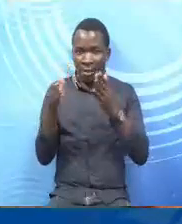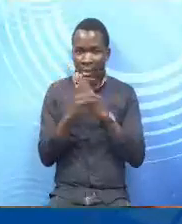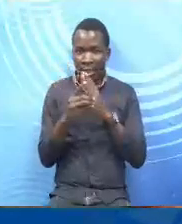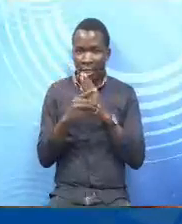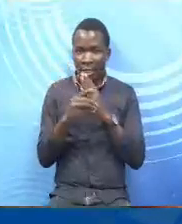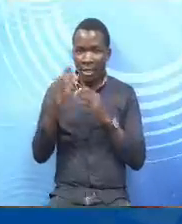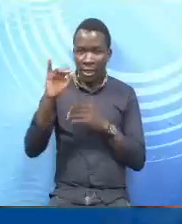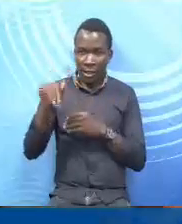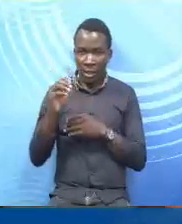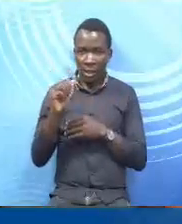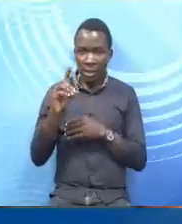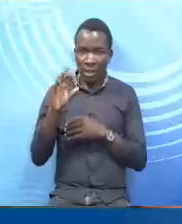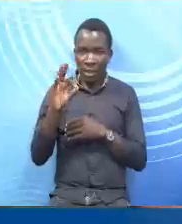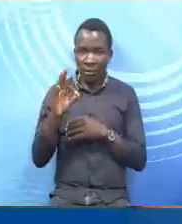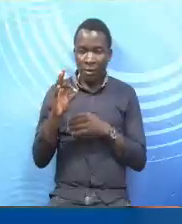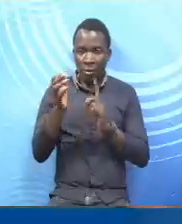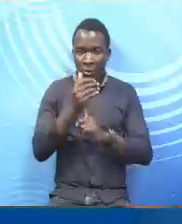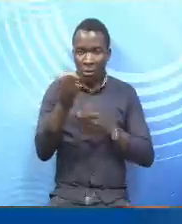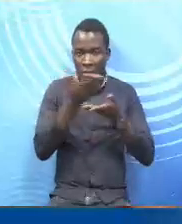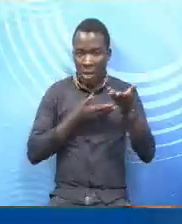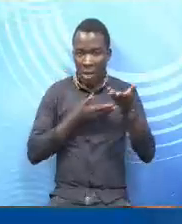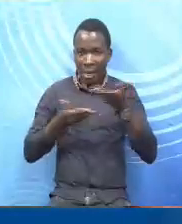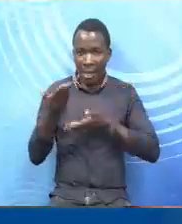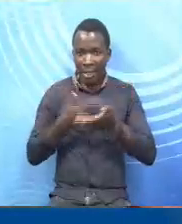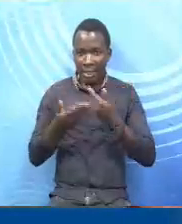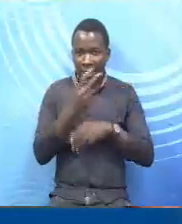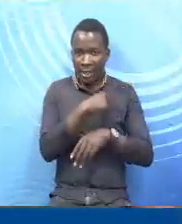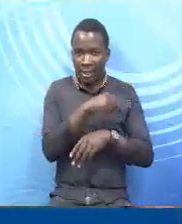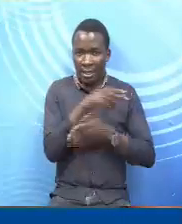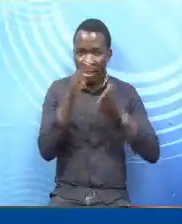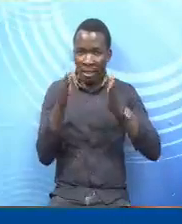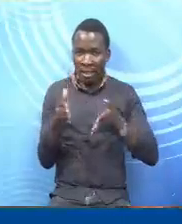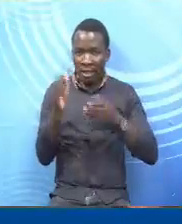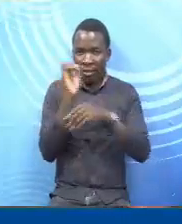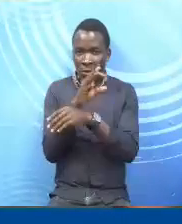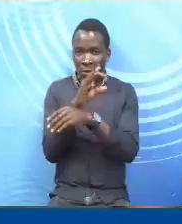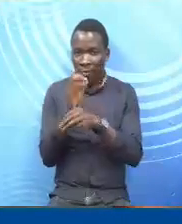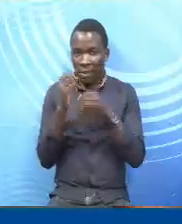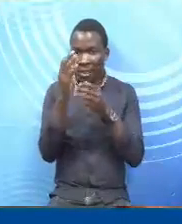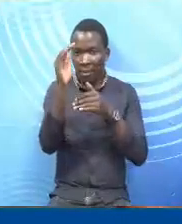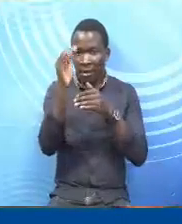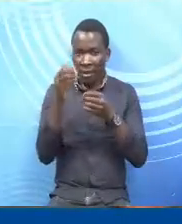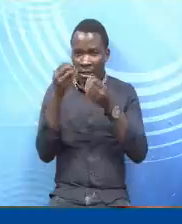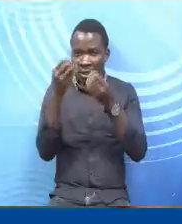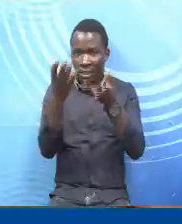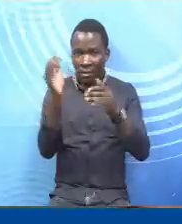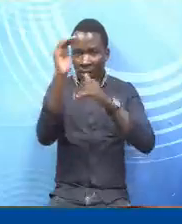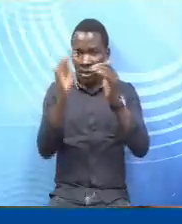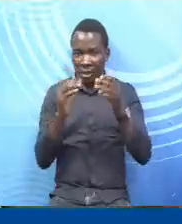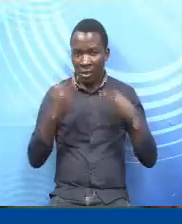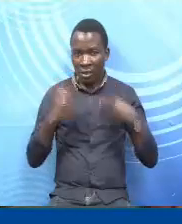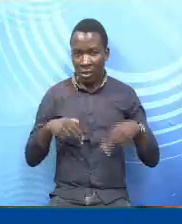kwaganire n'abaganga batuye mu karere ka Gasabo kuko mu nama zitangwa n'inzego z'ubuzima batubwiraga ko